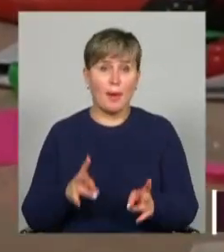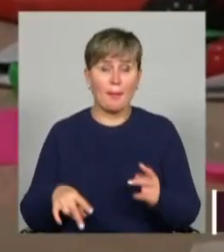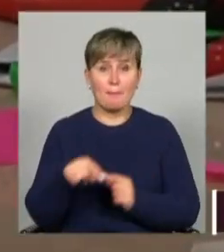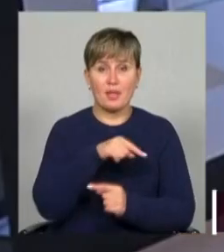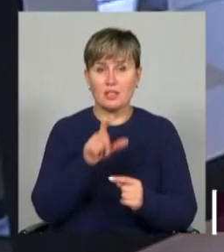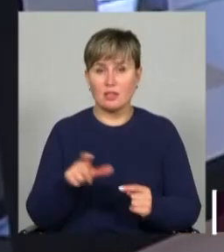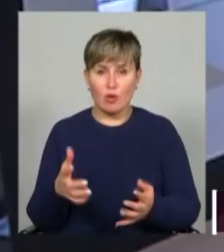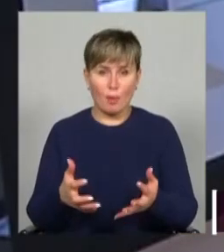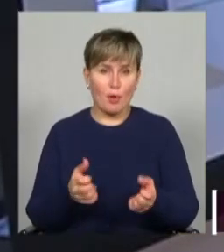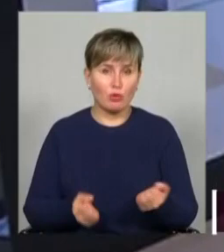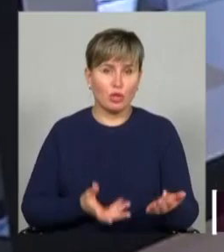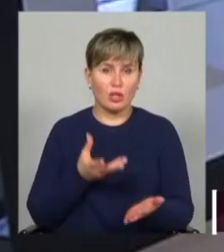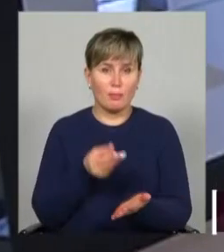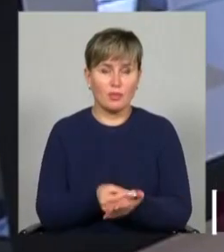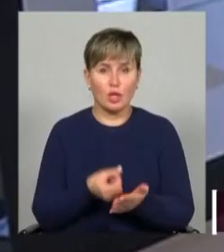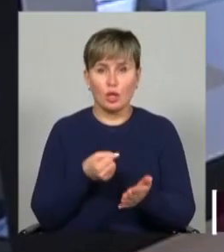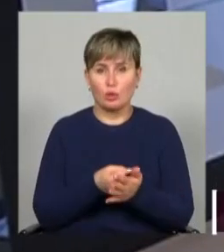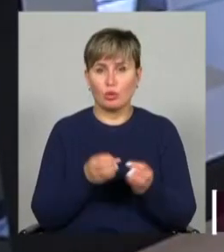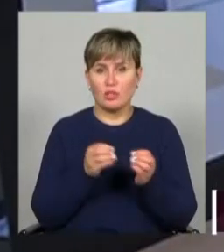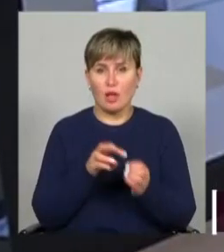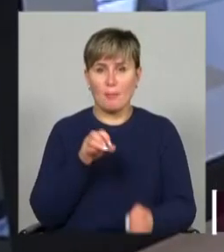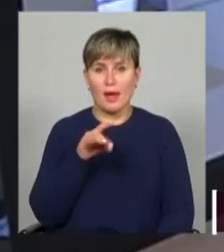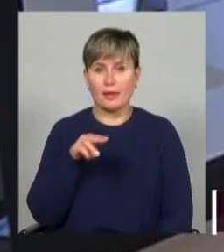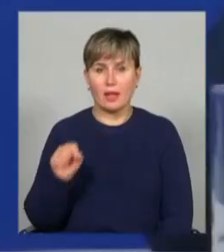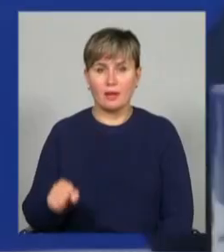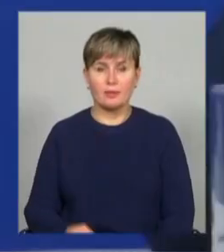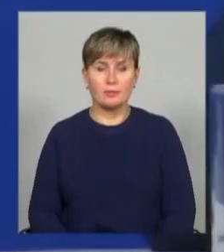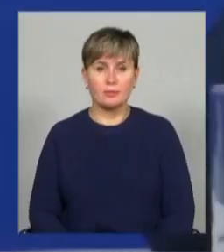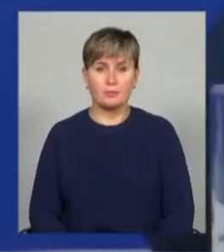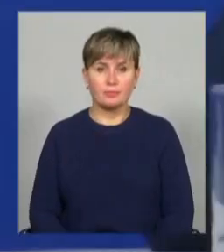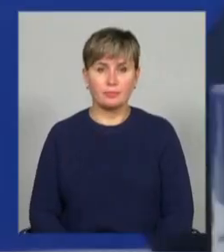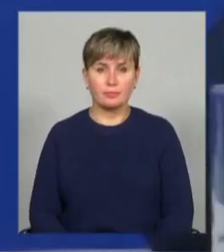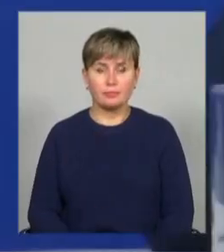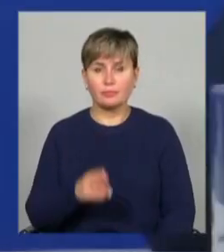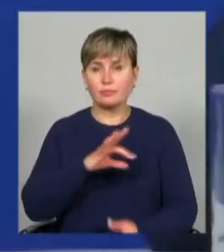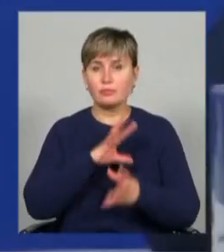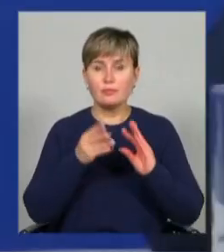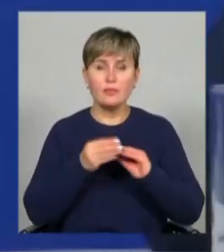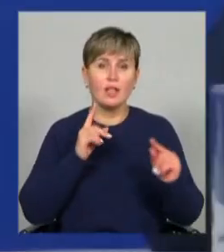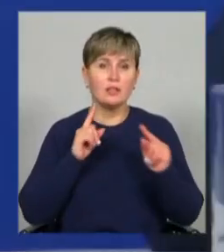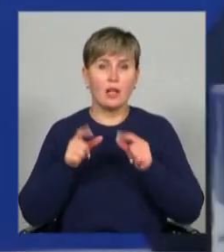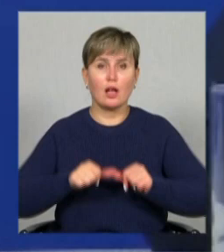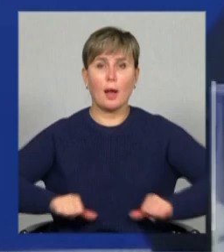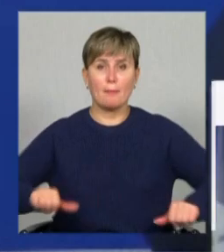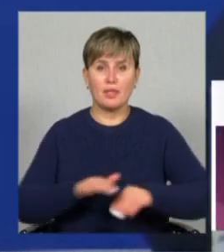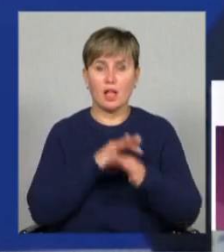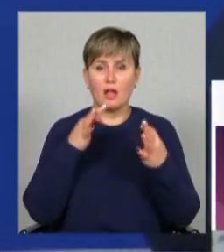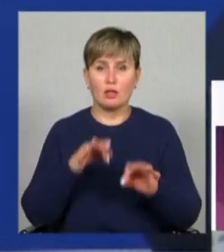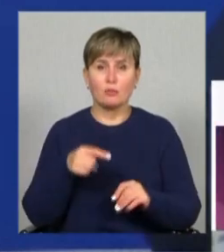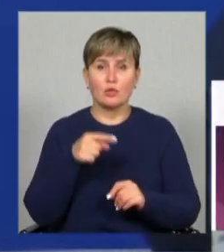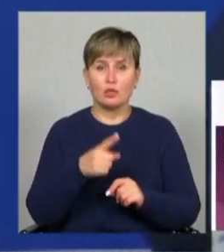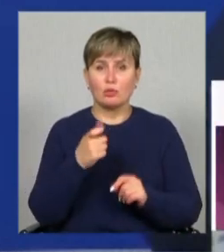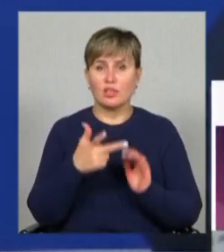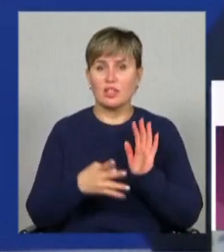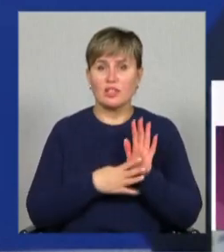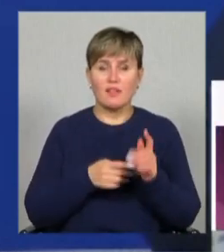бизнесменов получат компенсацию до 10 марта. По итогам заседания ЕРЕК-комиссии одобрено